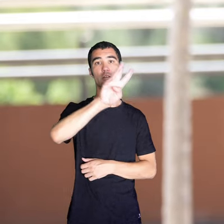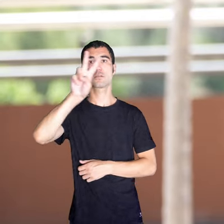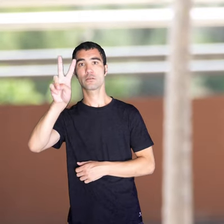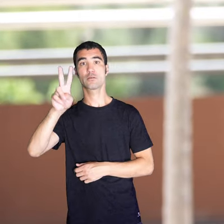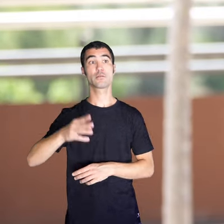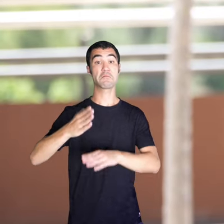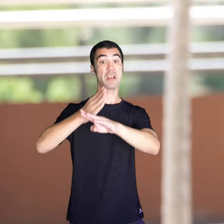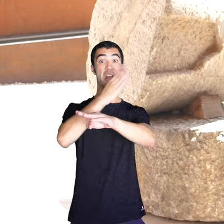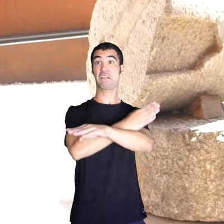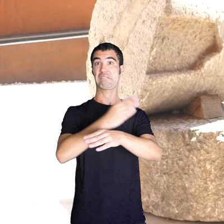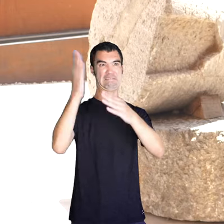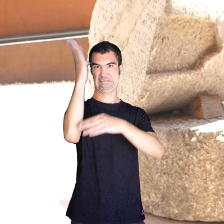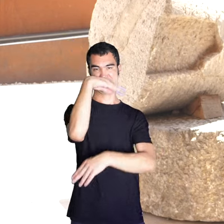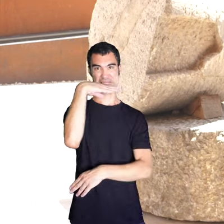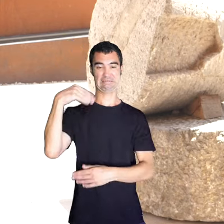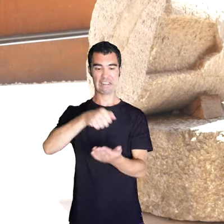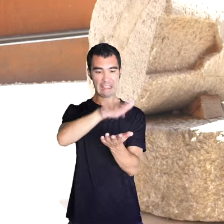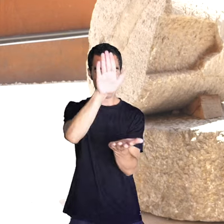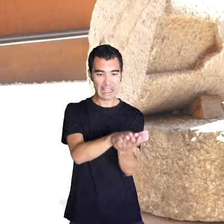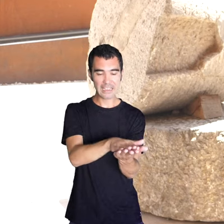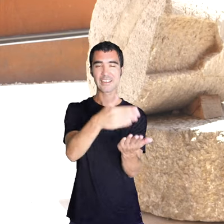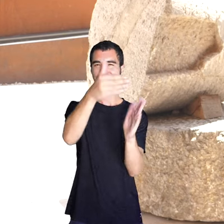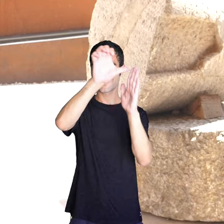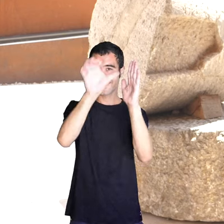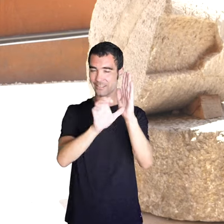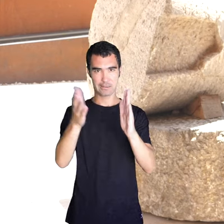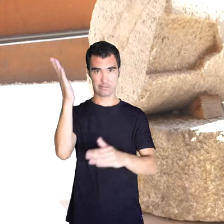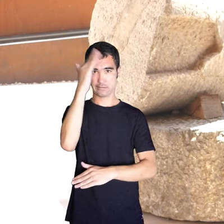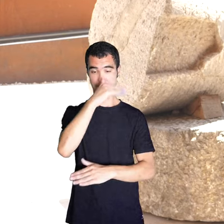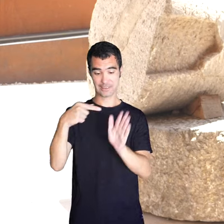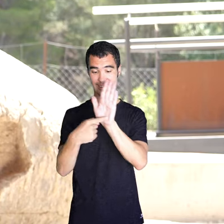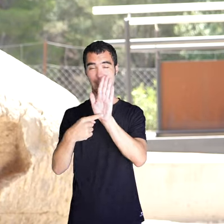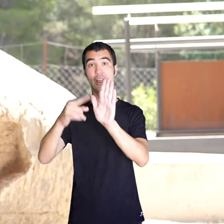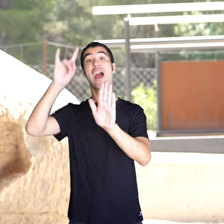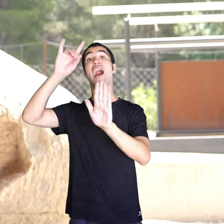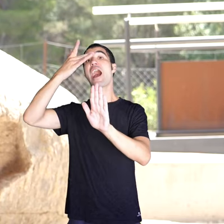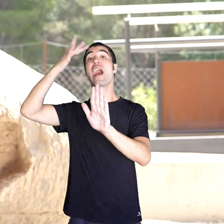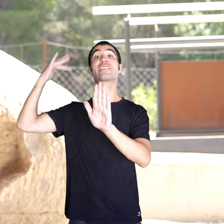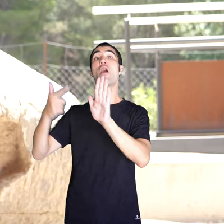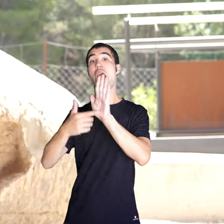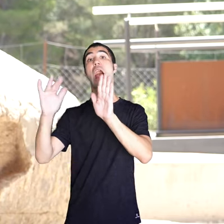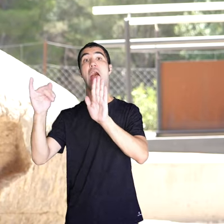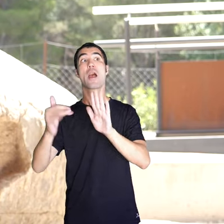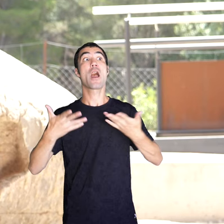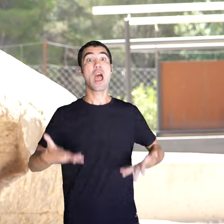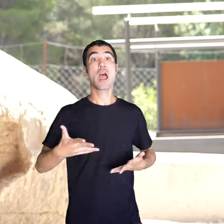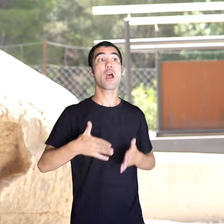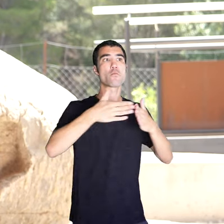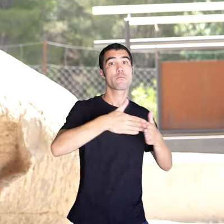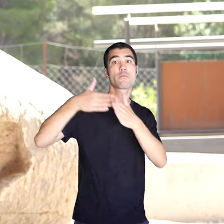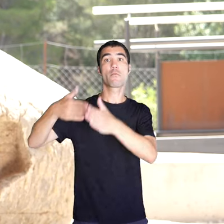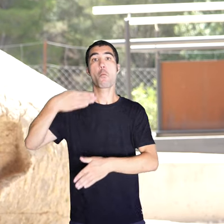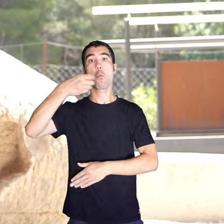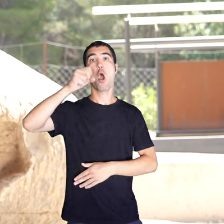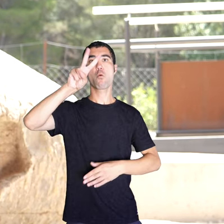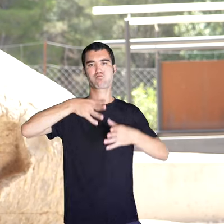1942. Abans no hi havia res. Les actes, tot això, el més antic que tenim. Ara, avui en dia, hi ha dues barques de bau